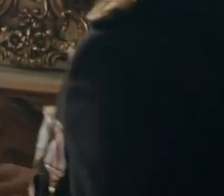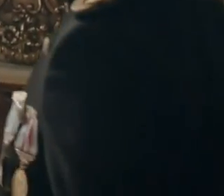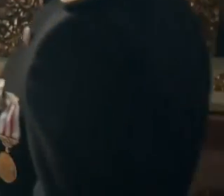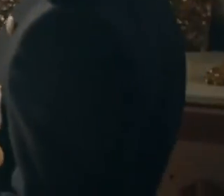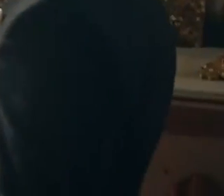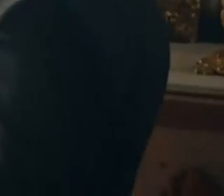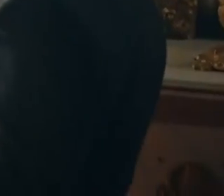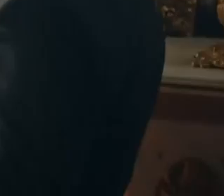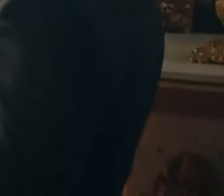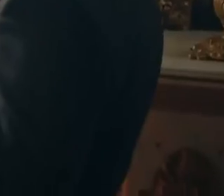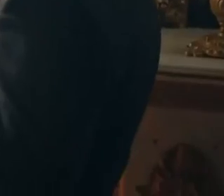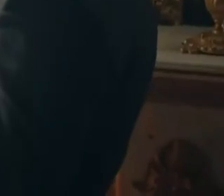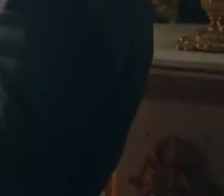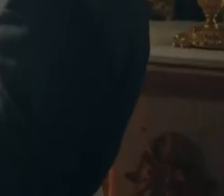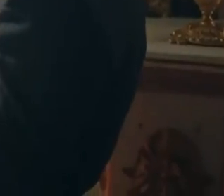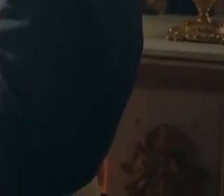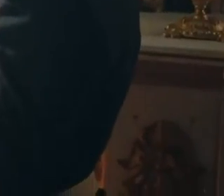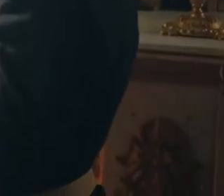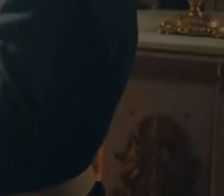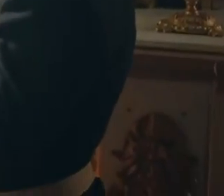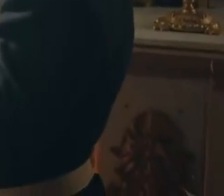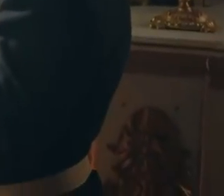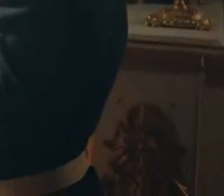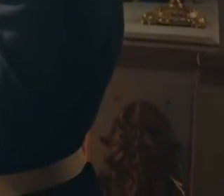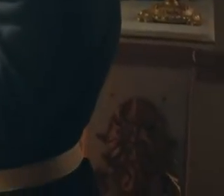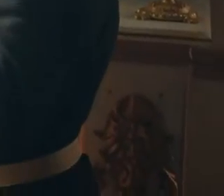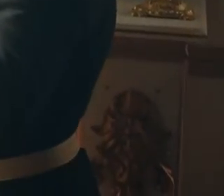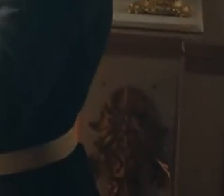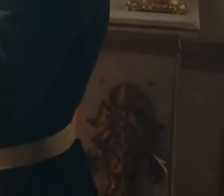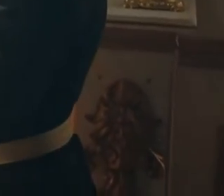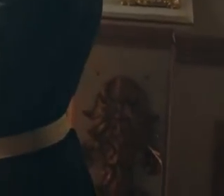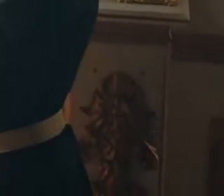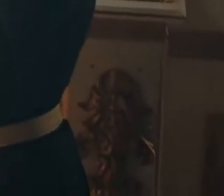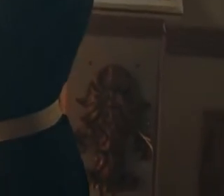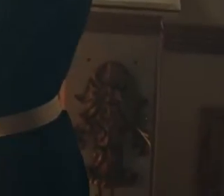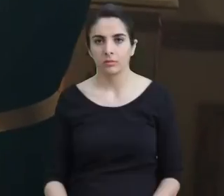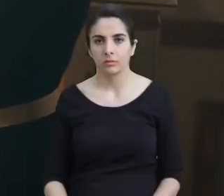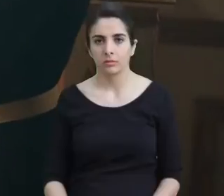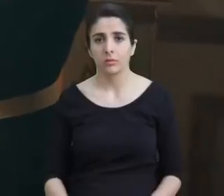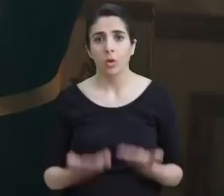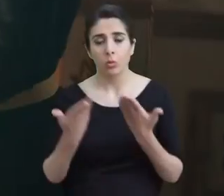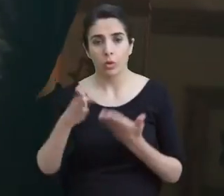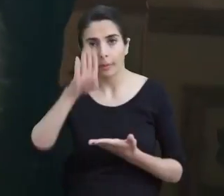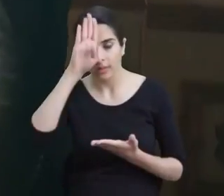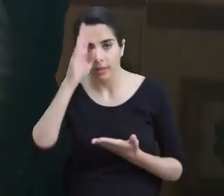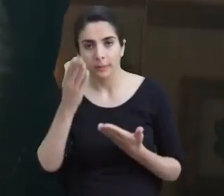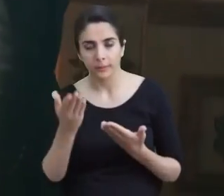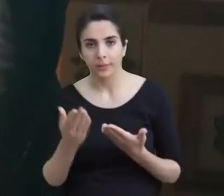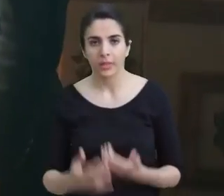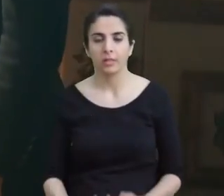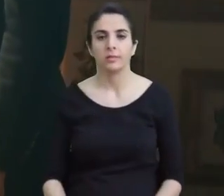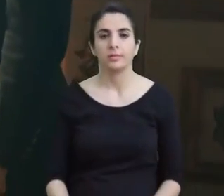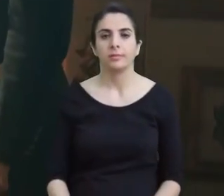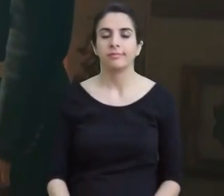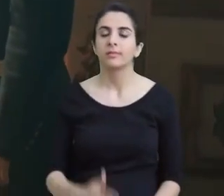heyecanlı, hafifçe kıpırdandı olduğu yerde. Selim Paşa karşısına gelip elindeki mührü bir keseye koydu. Buyurun paşa.